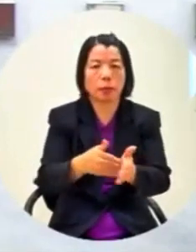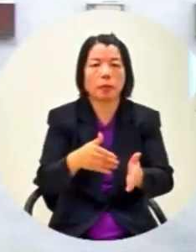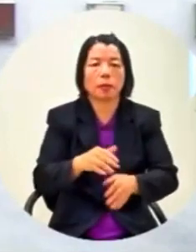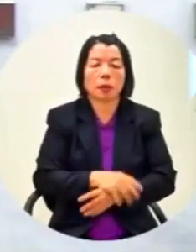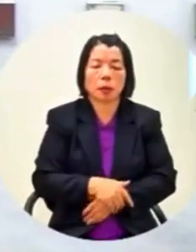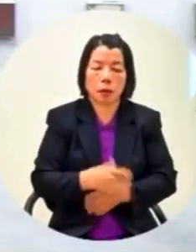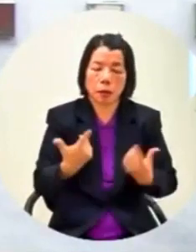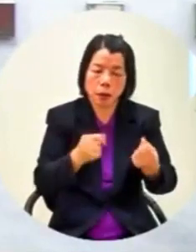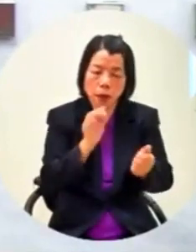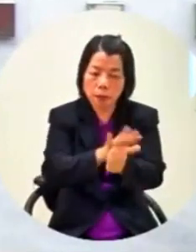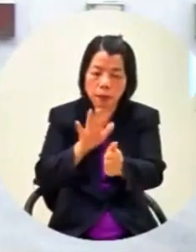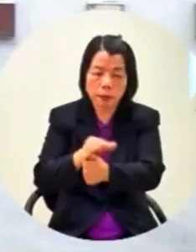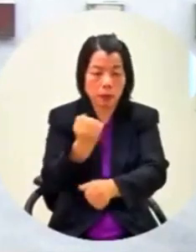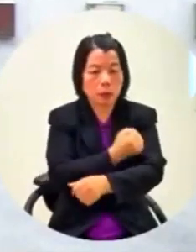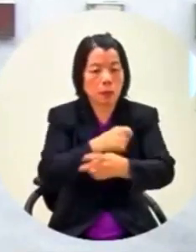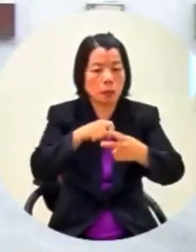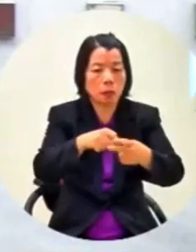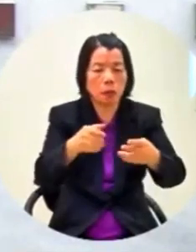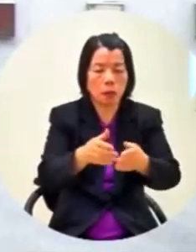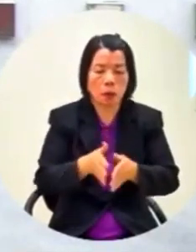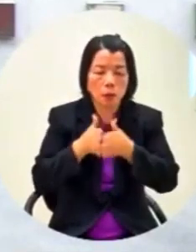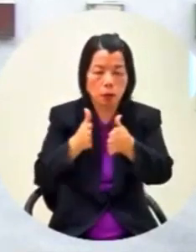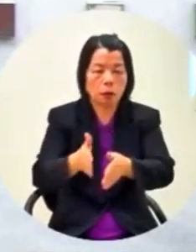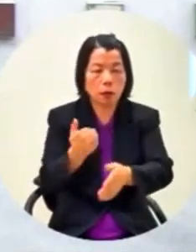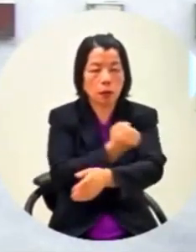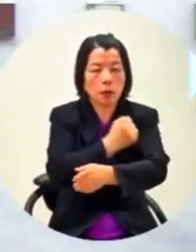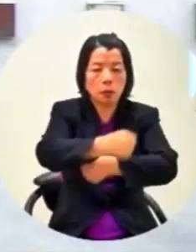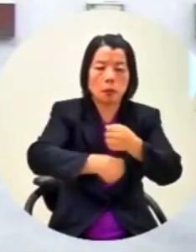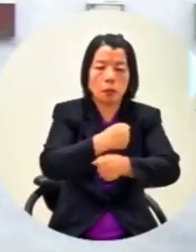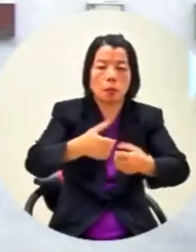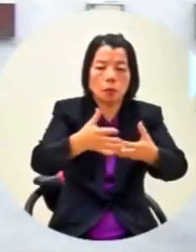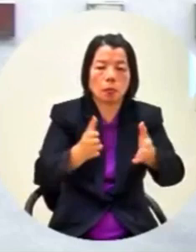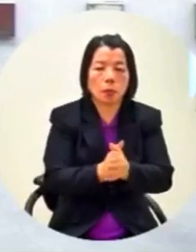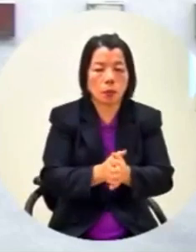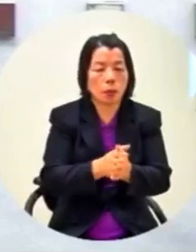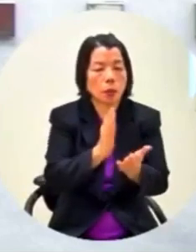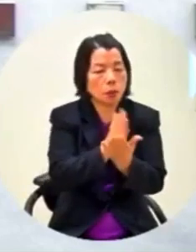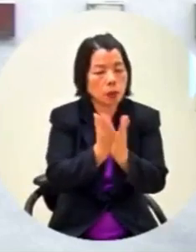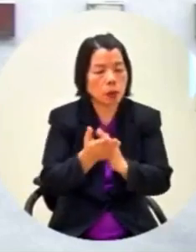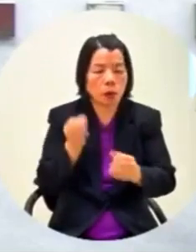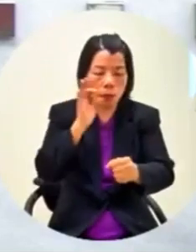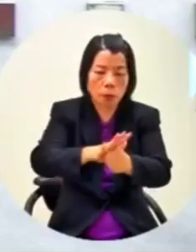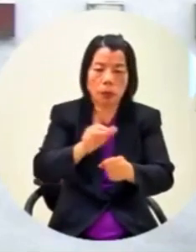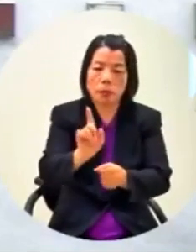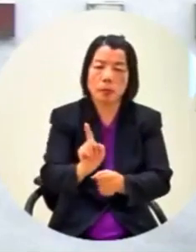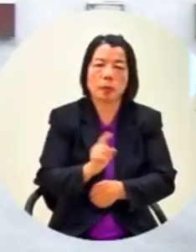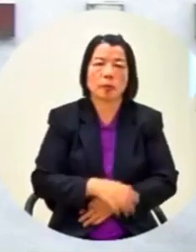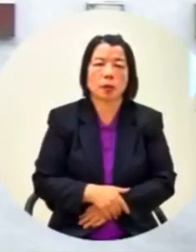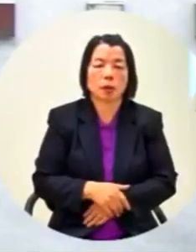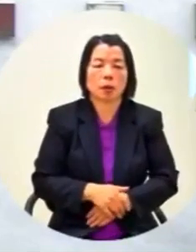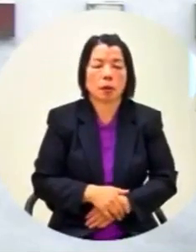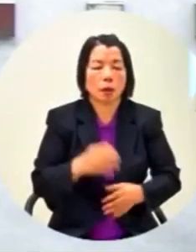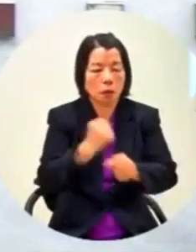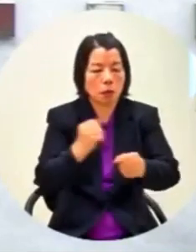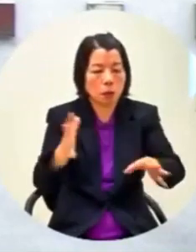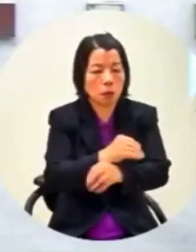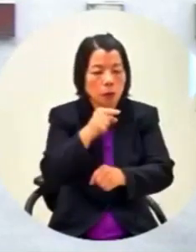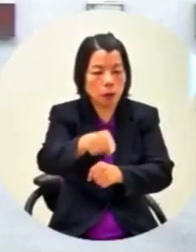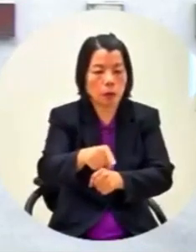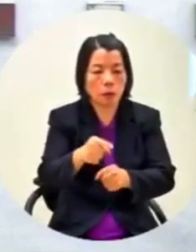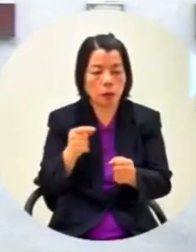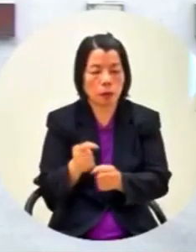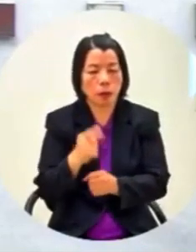协助劳工向劳动部申请各项补助，例如失业劳工子女就学的补